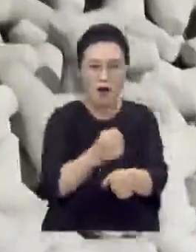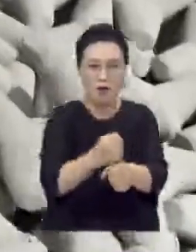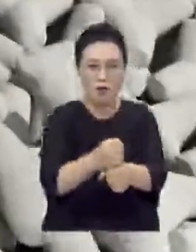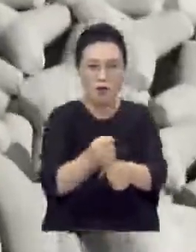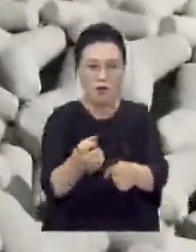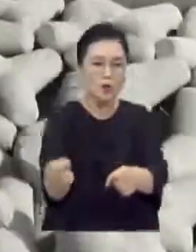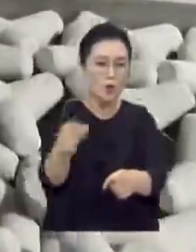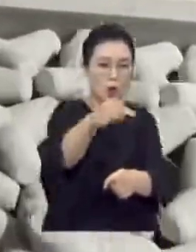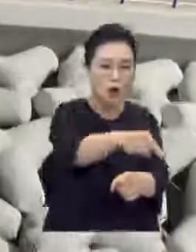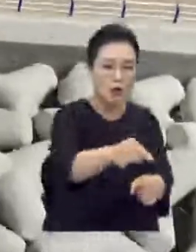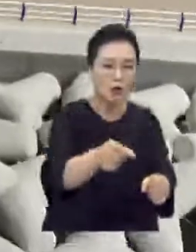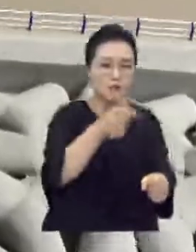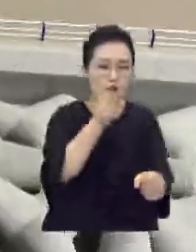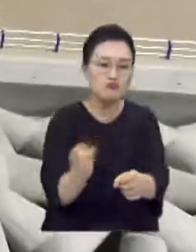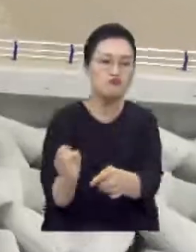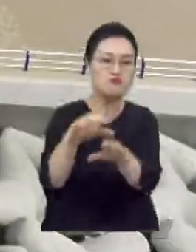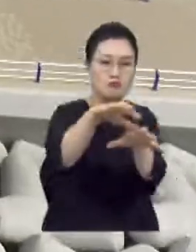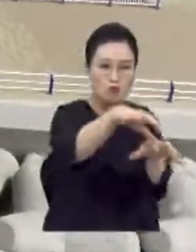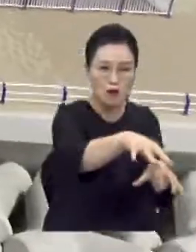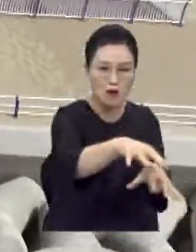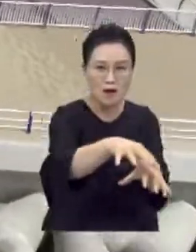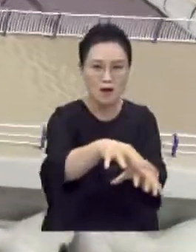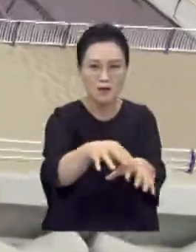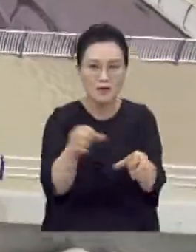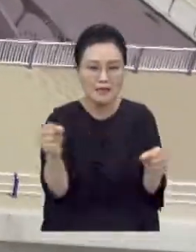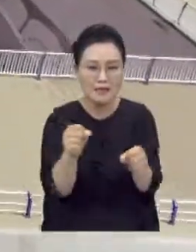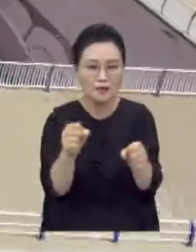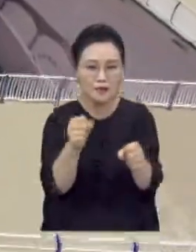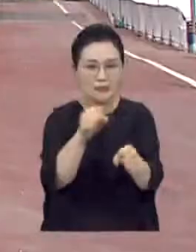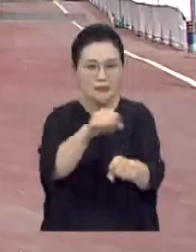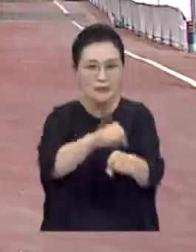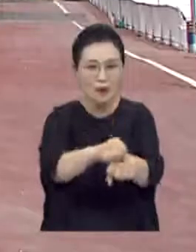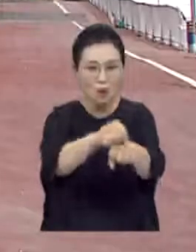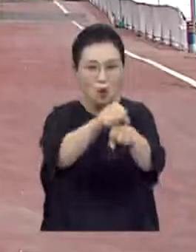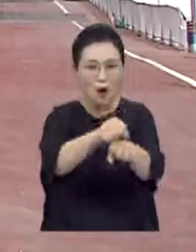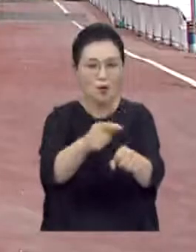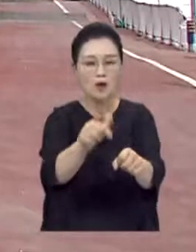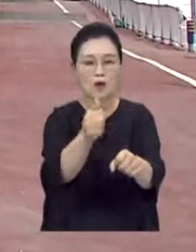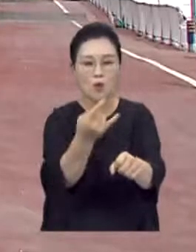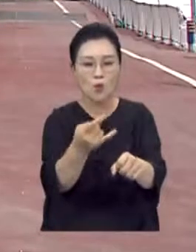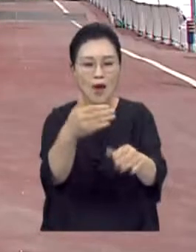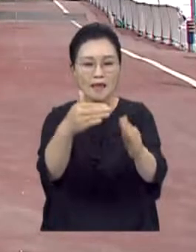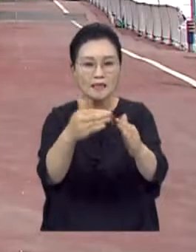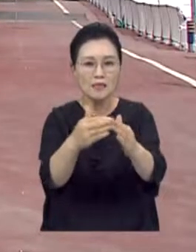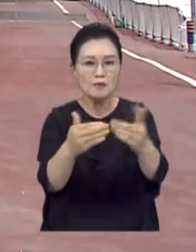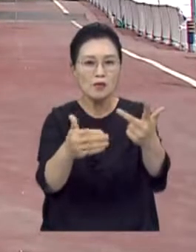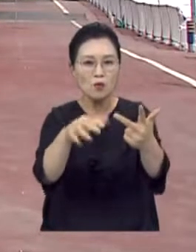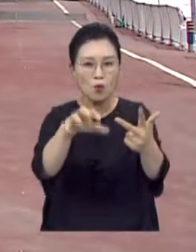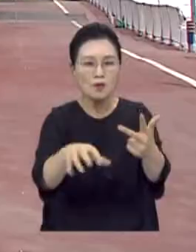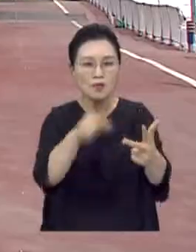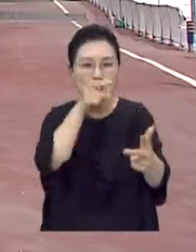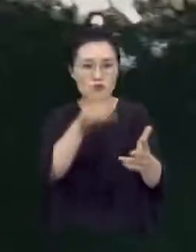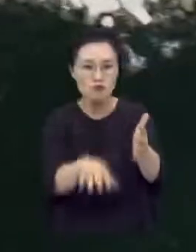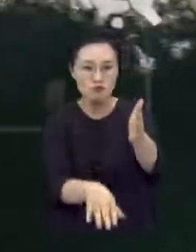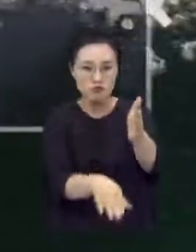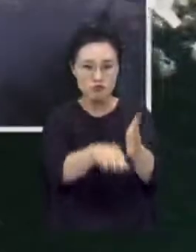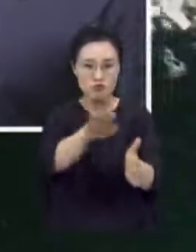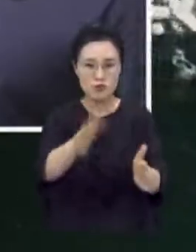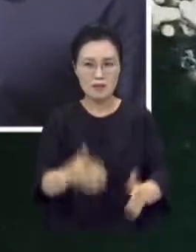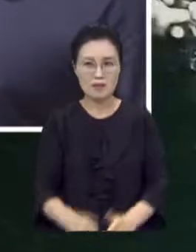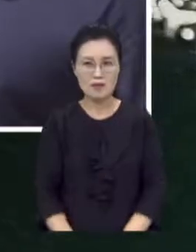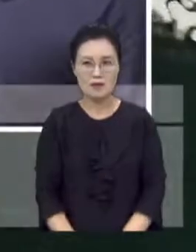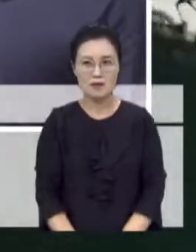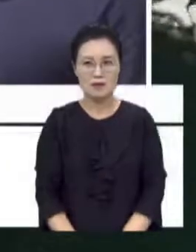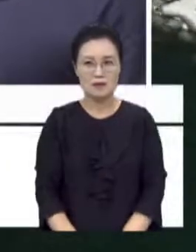시설 안으로 흘러들어 씁니다 냉동창고 한국과 함께 회 찜 7곳이 침수 피해를 입었습니다 2월